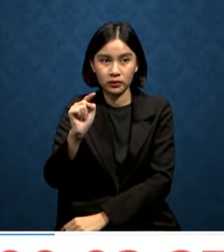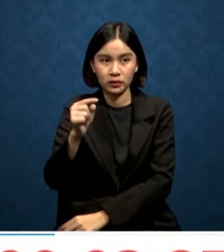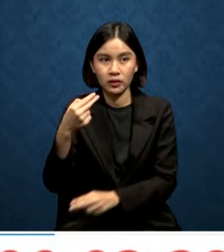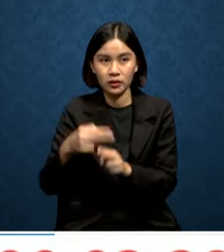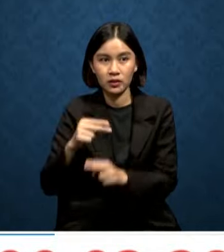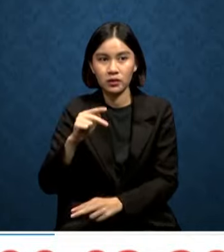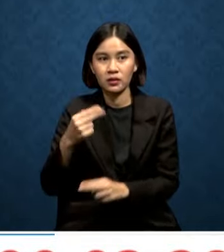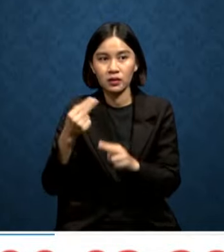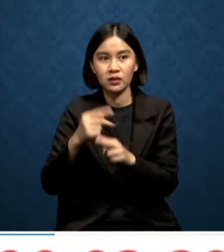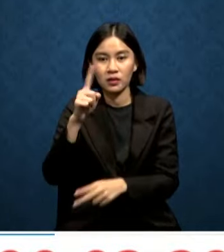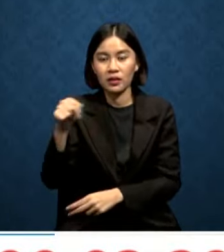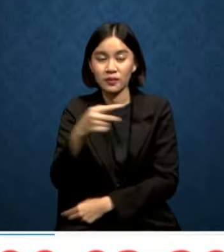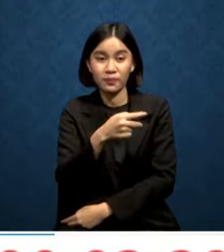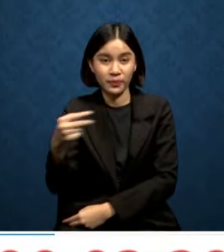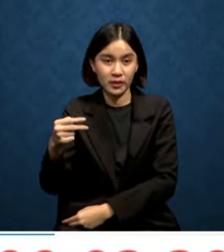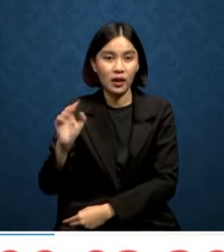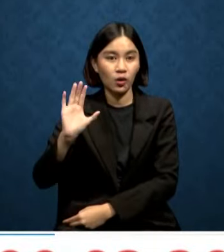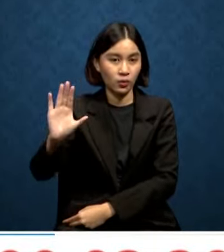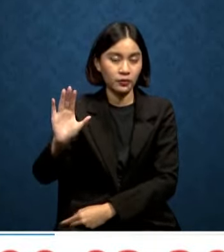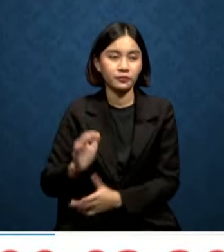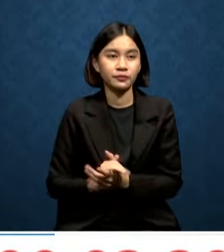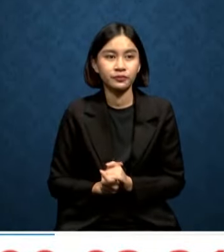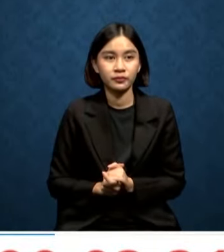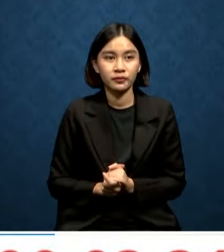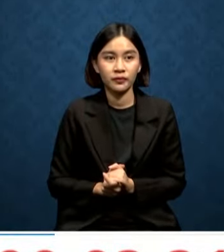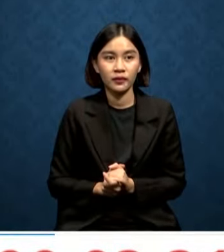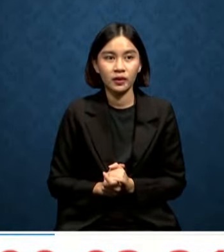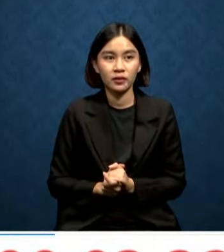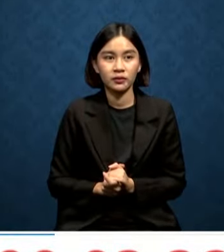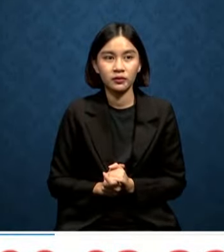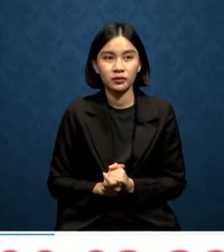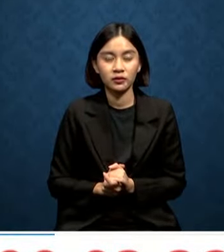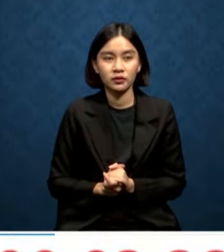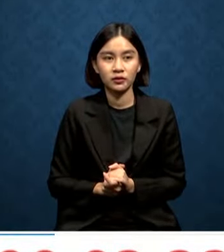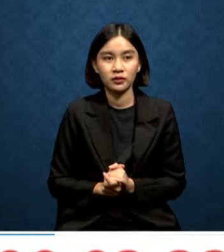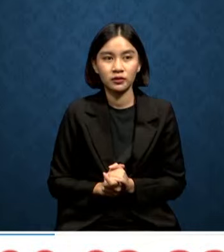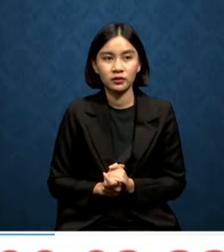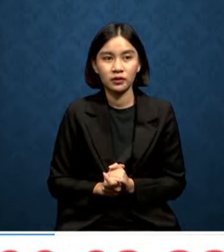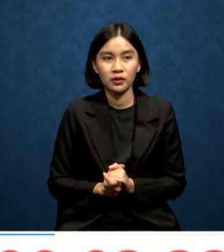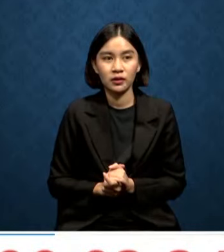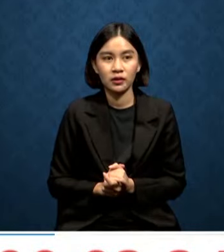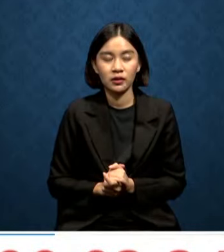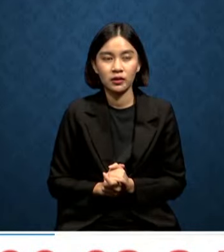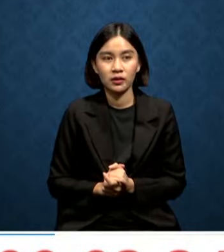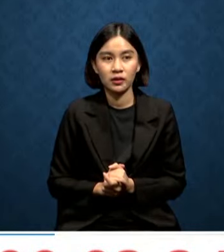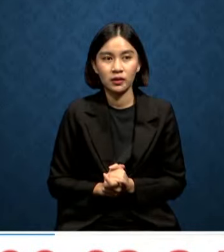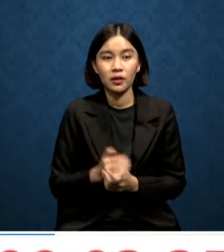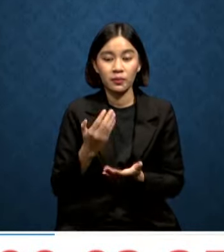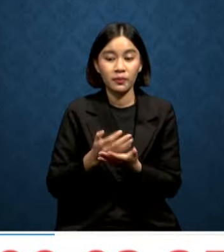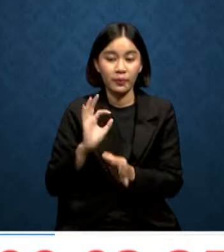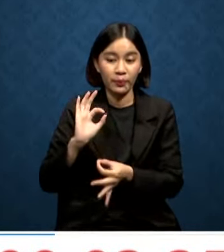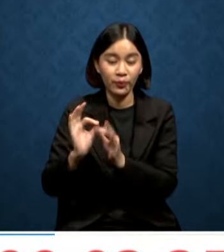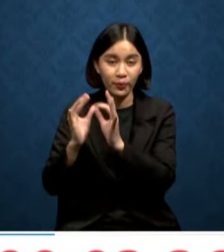heated but not burn นะครับคือที่มีการวอร์มคือมีการเผาไหม้แ